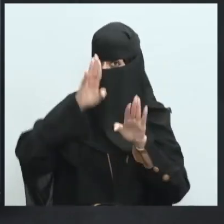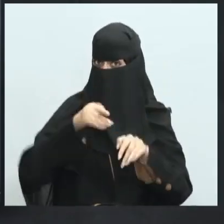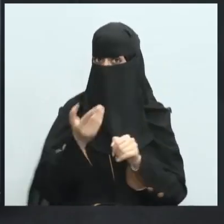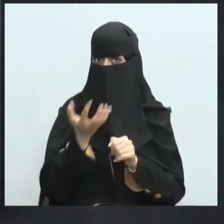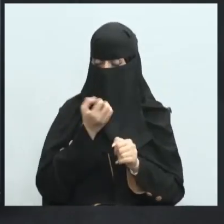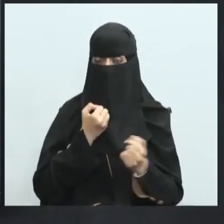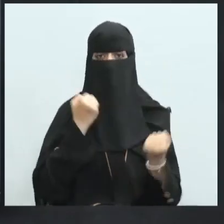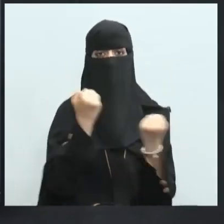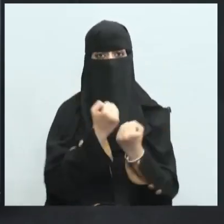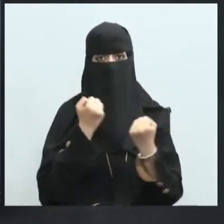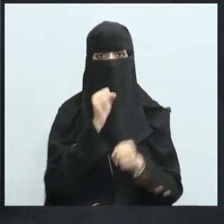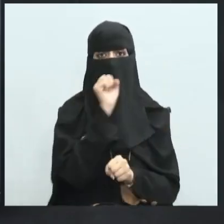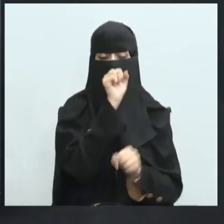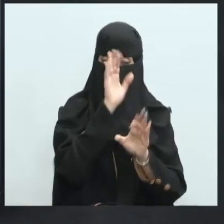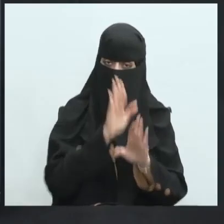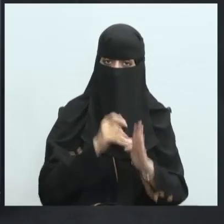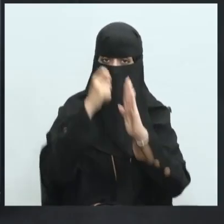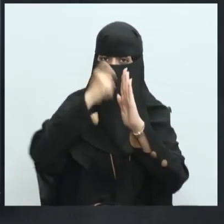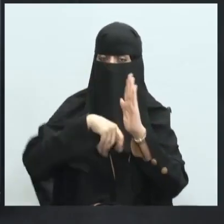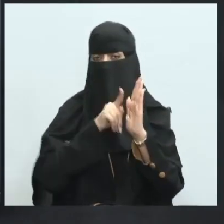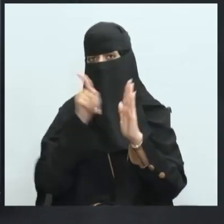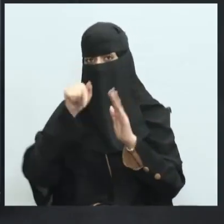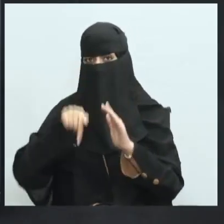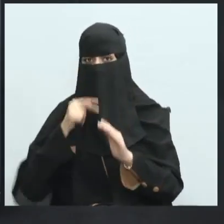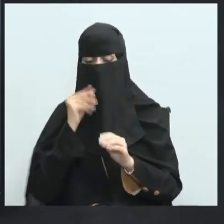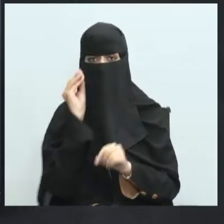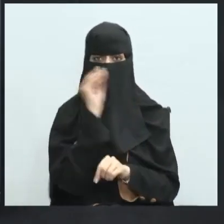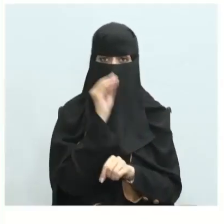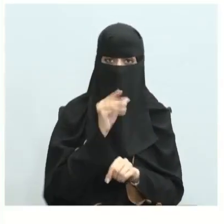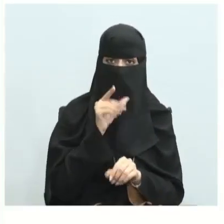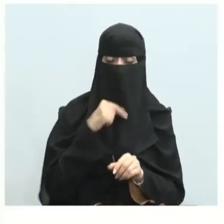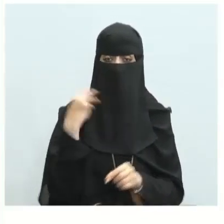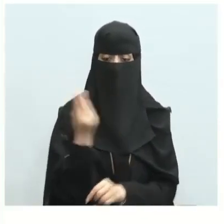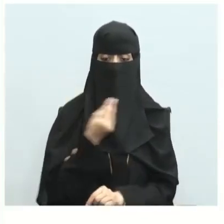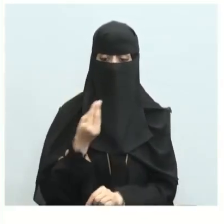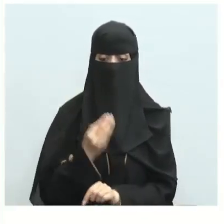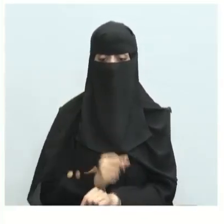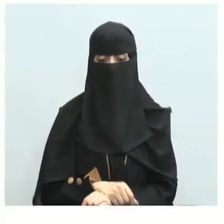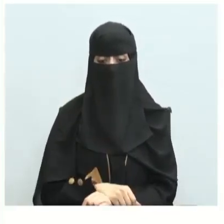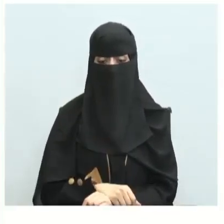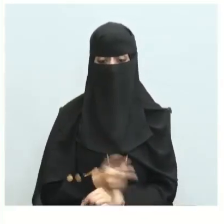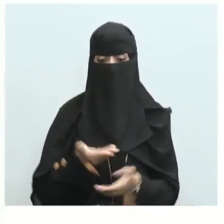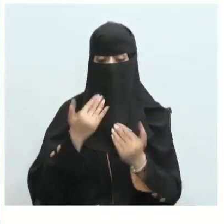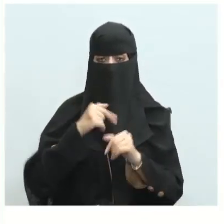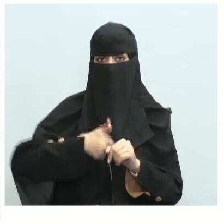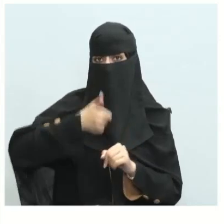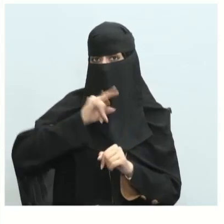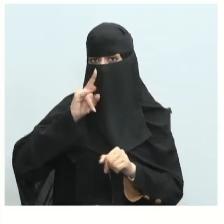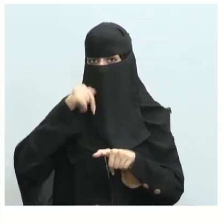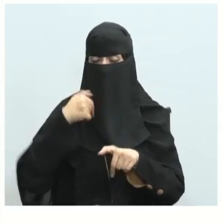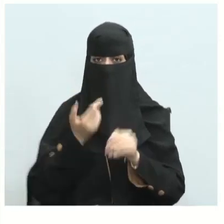دورات متخصصه معتمده في الارشاد السياحي كذلك الا يكون قد